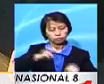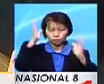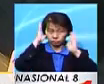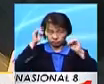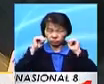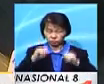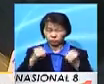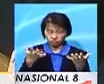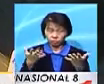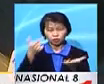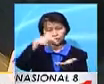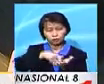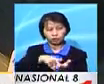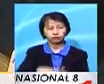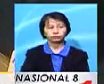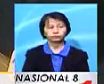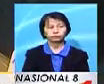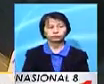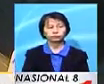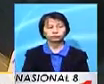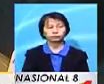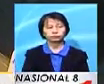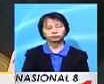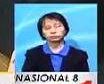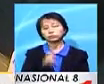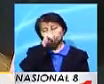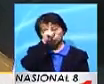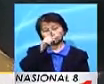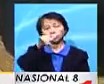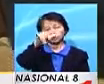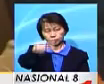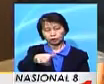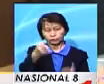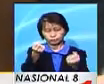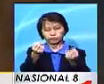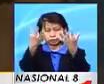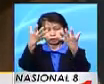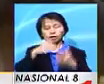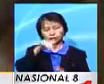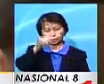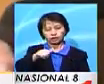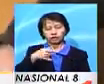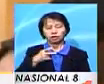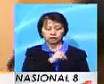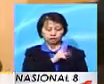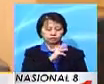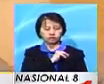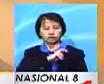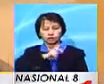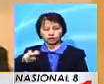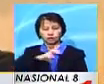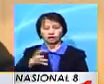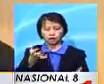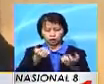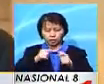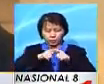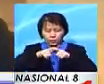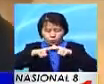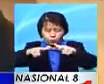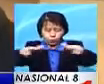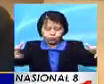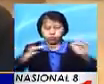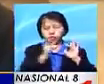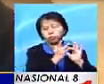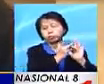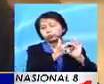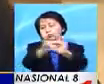ini? Pastinya memang banyak, dan kita kementerian memang kita nak meluaskan rangkaian